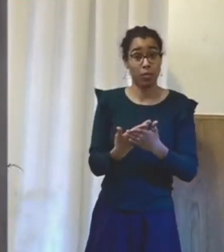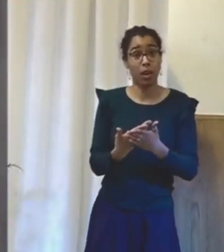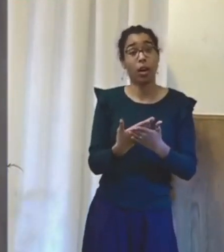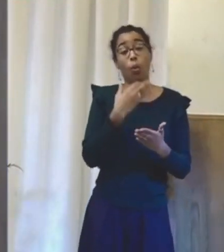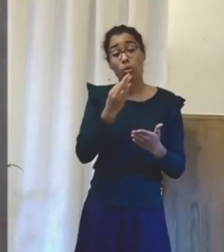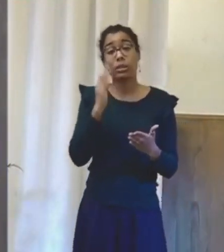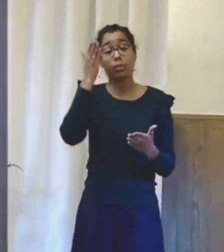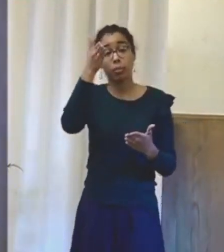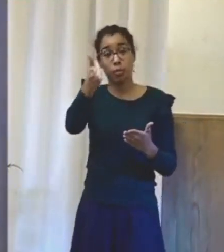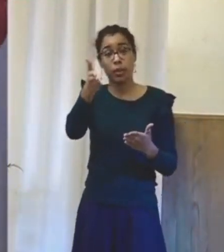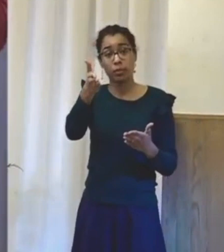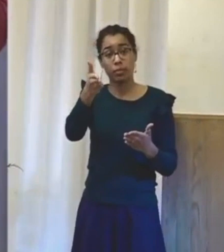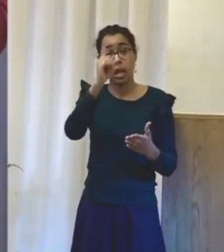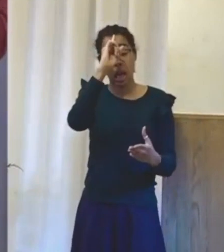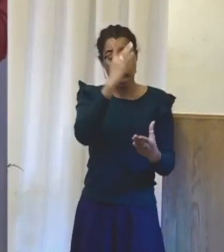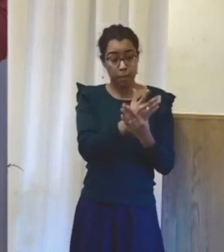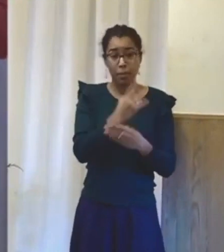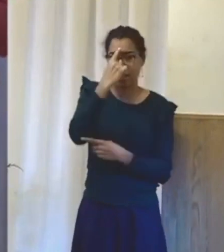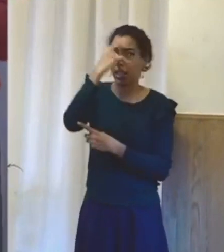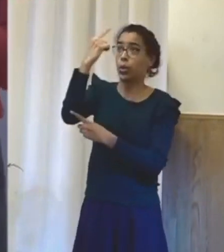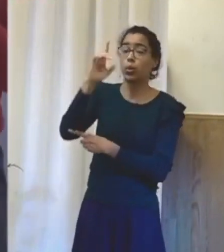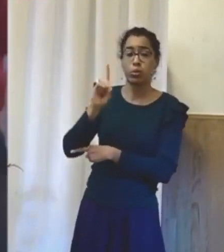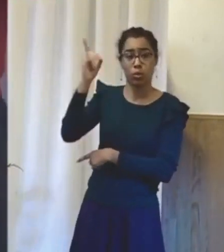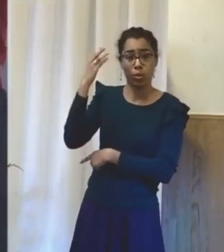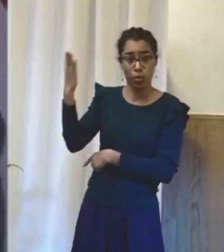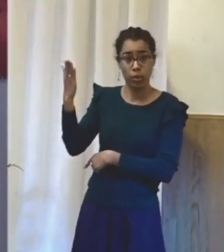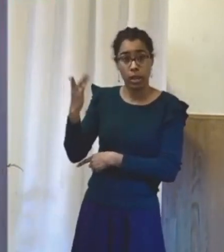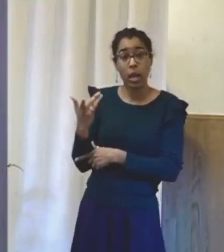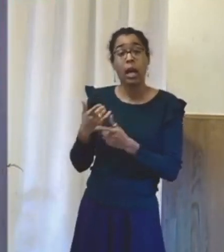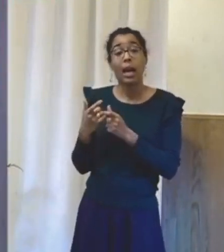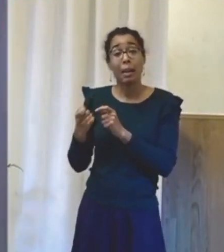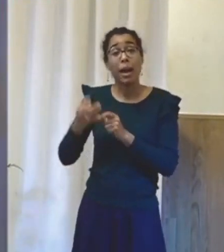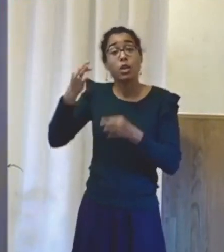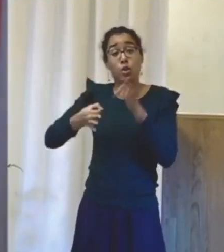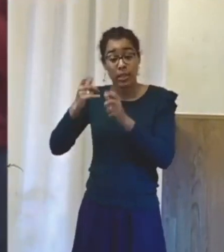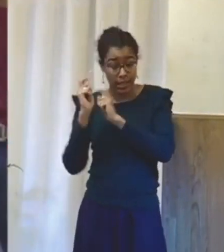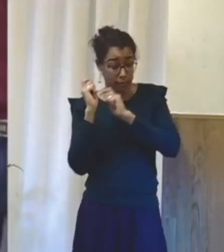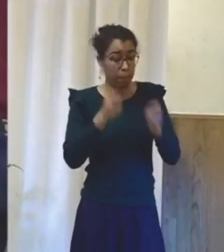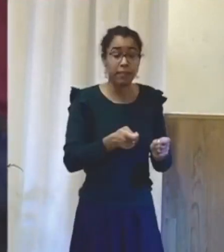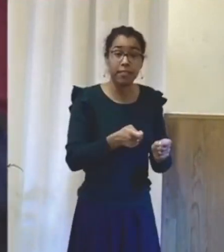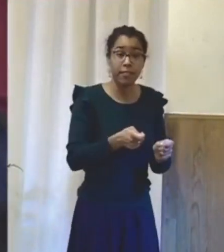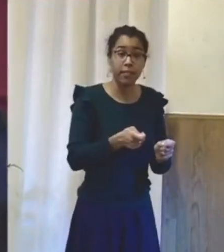la suite que Abraham crut Dieu. Et cela lui fut remis en justice.